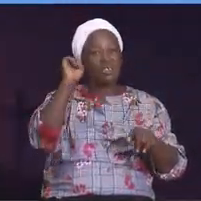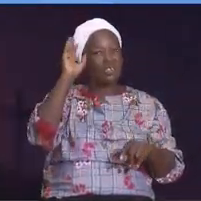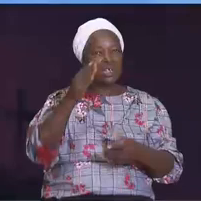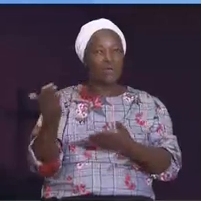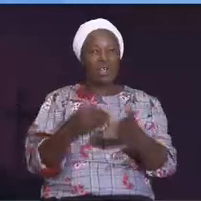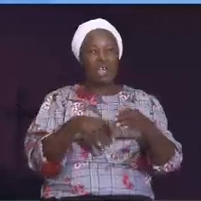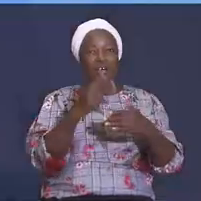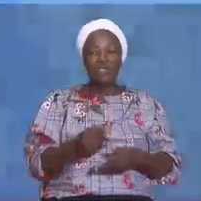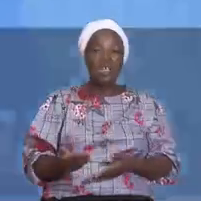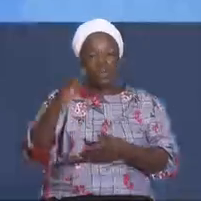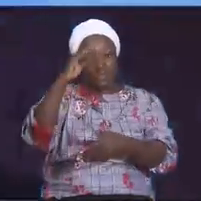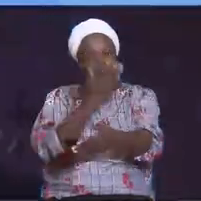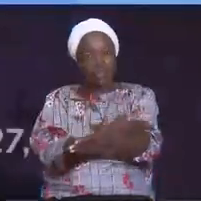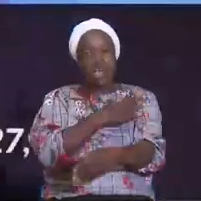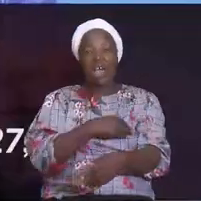Matthieu 1,